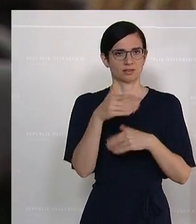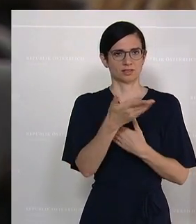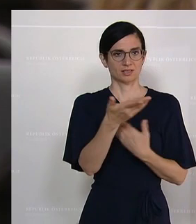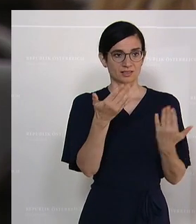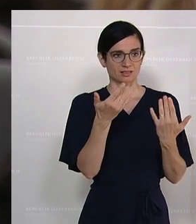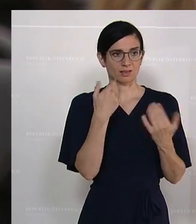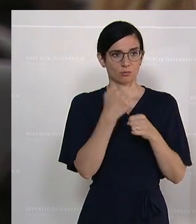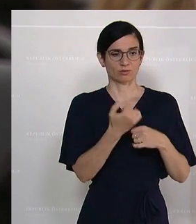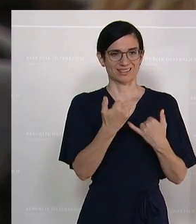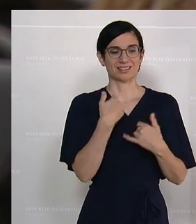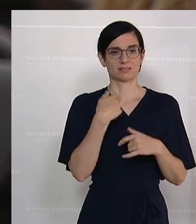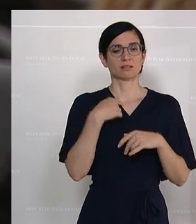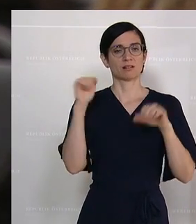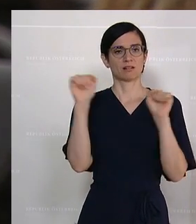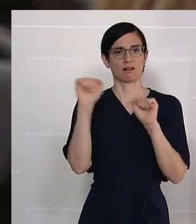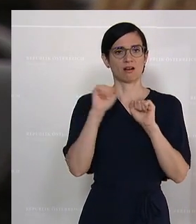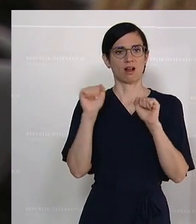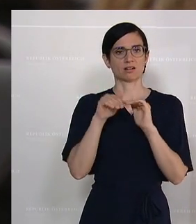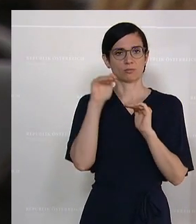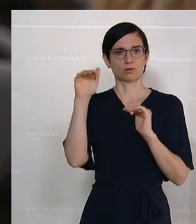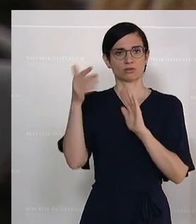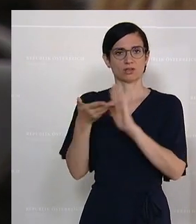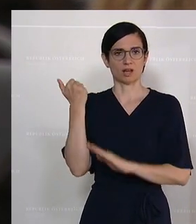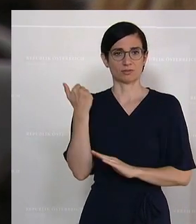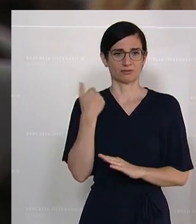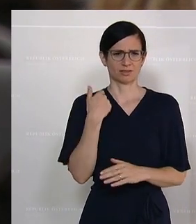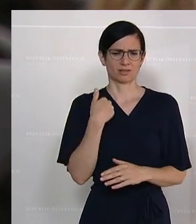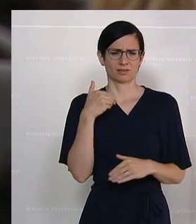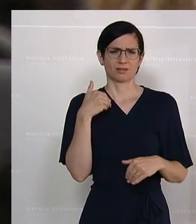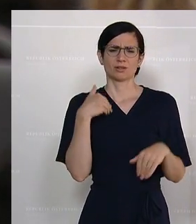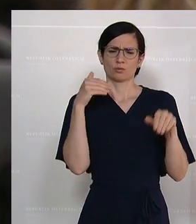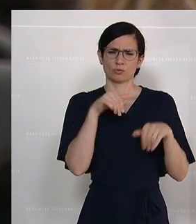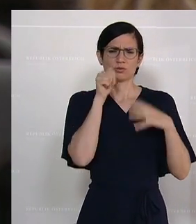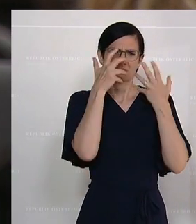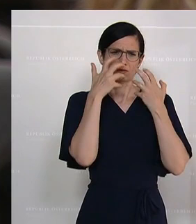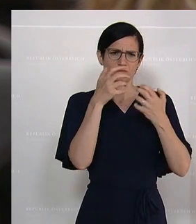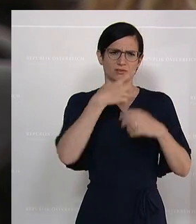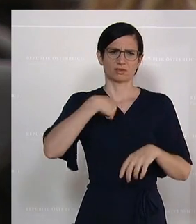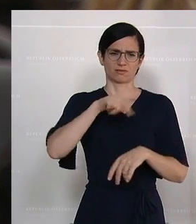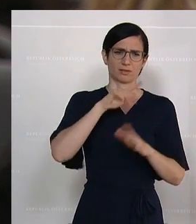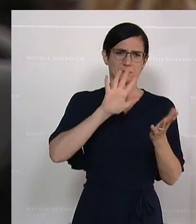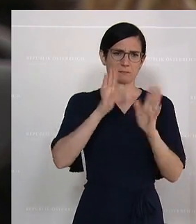schon jetzt abgeschafft wird dann müssen sie sich auch nicht wundern dass das nicht sonderlich glaubwürdig ist